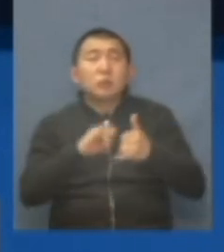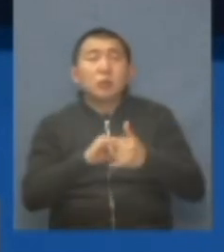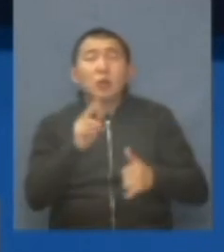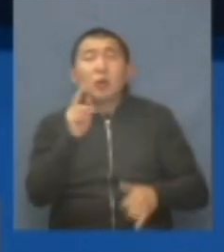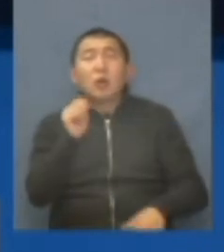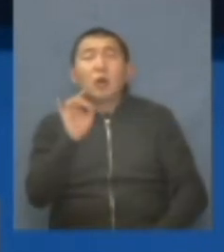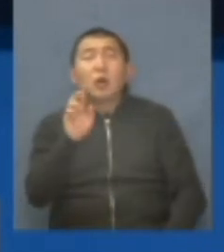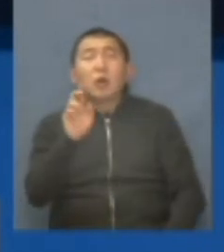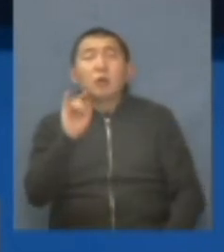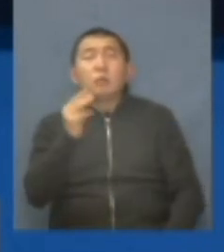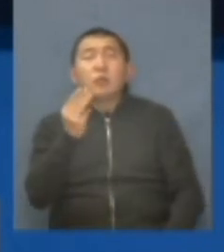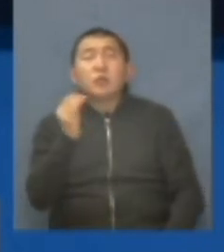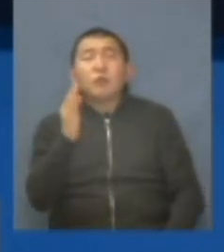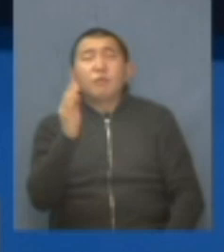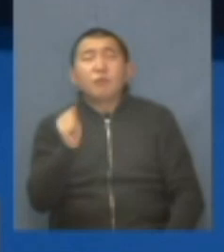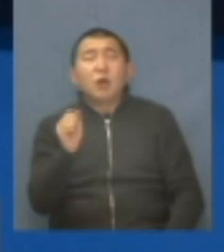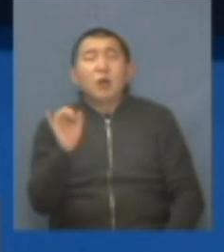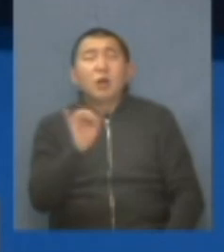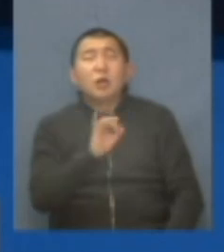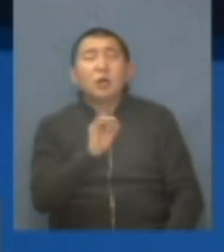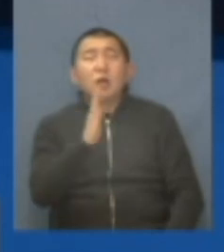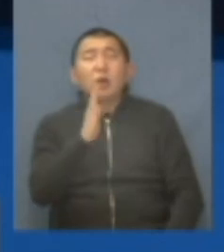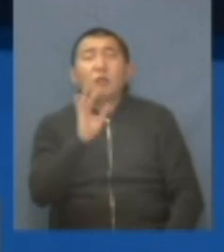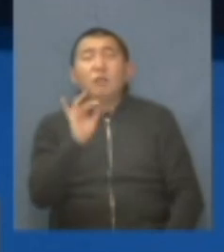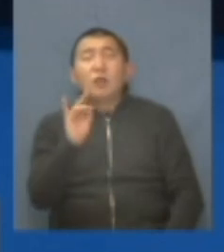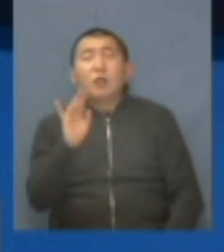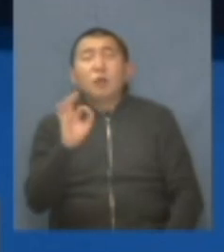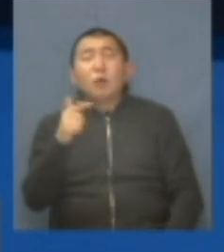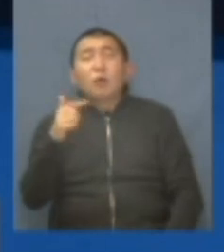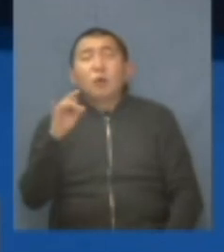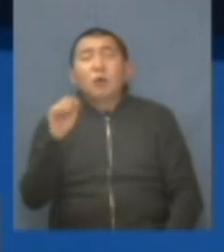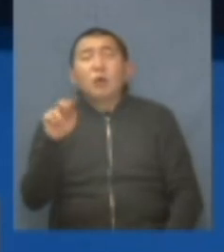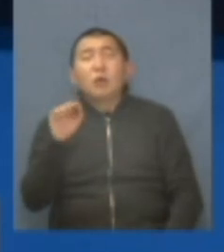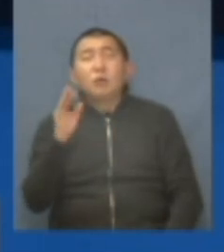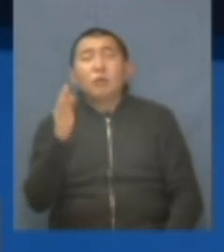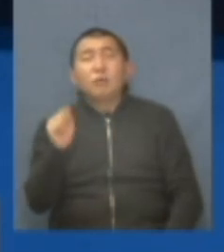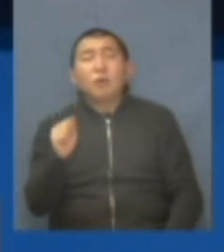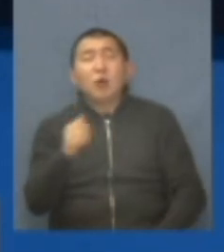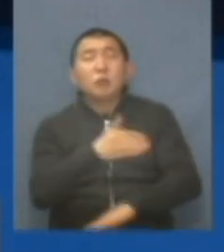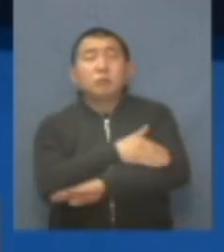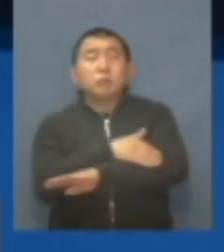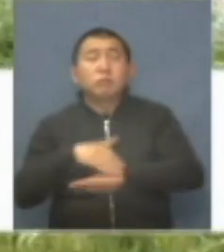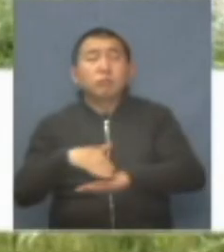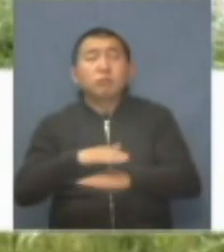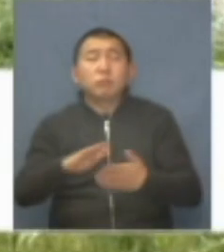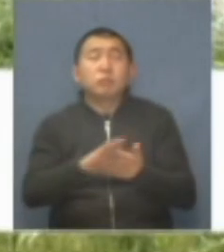және Виноградов көшелерінің қиылысындағы аумақ қоқыстан тазартылды.